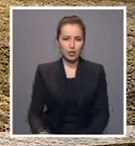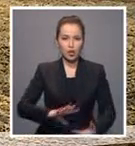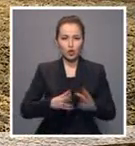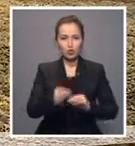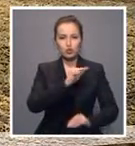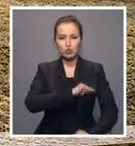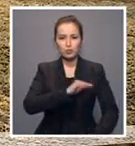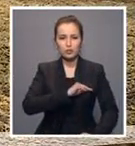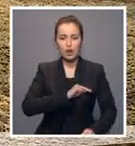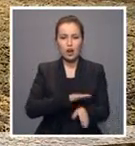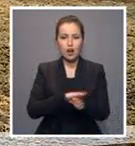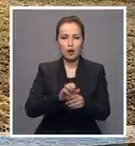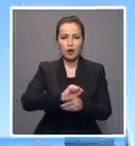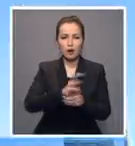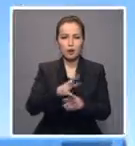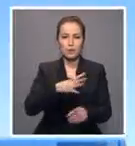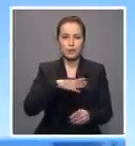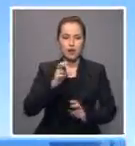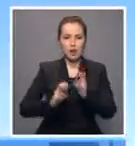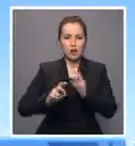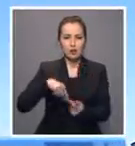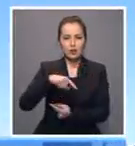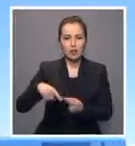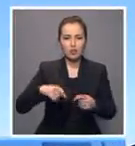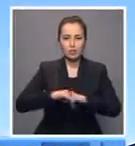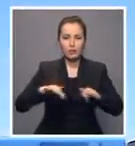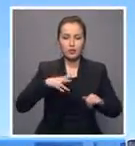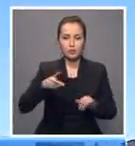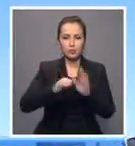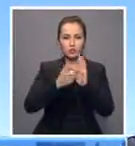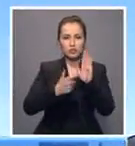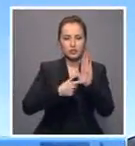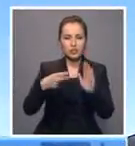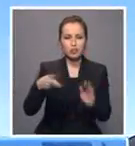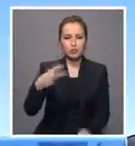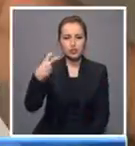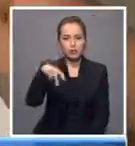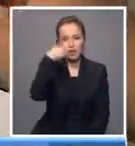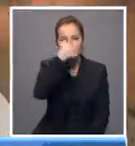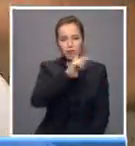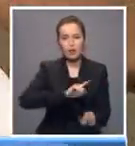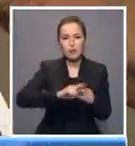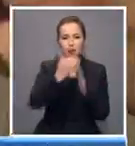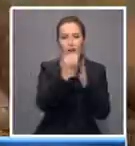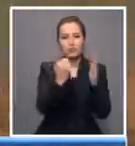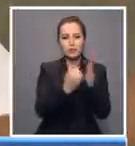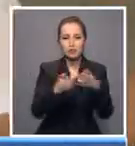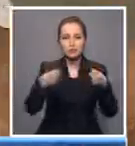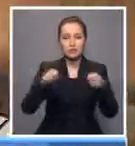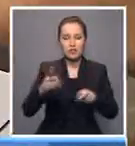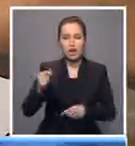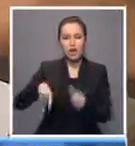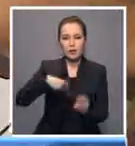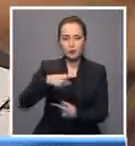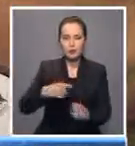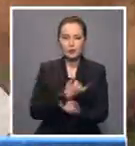Нәтижелі жұмыспен қамтуды және жаппай кәсіпкерлікті дамытудың 2017-2020 жылдарға арналған мемлекеттік бағдарламасының кәсіпкерлерге берері